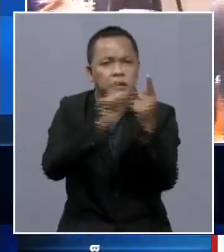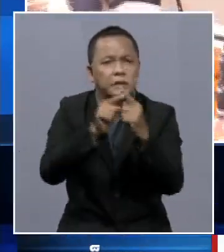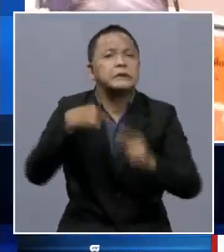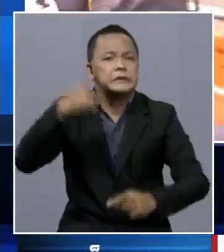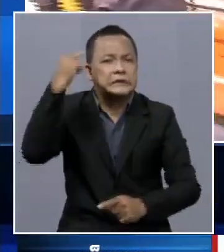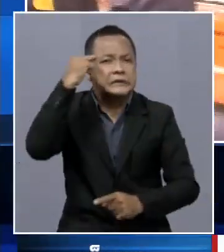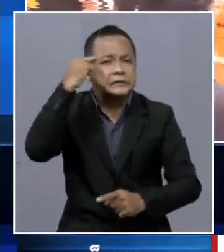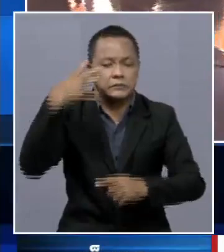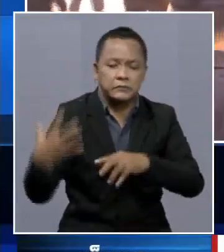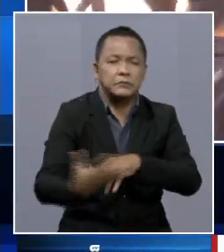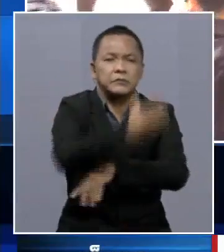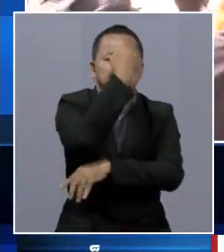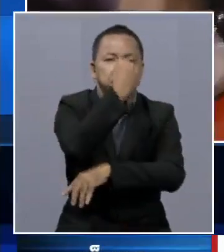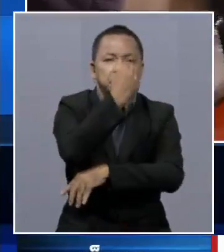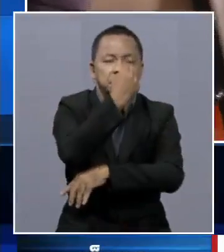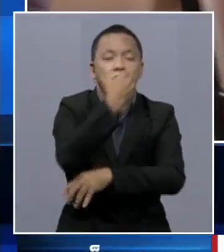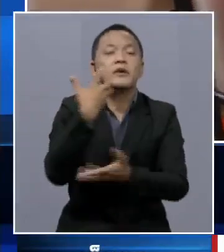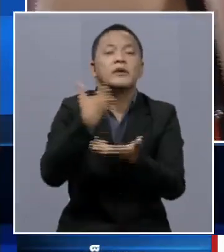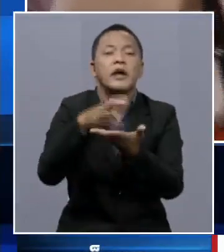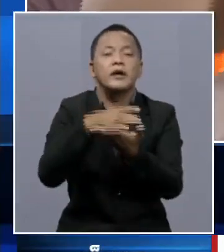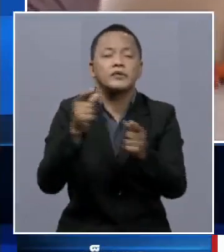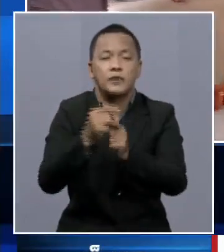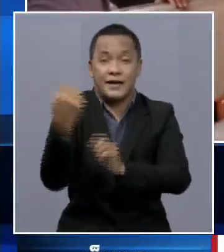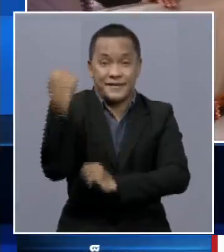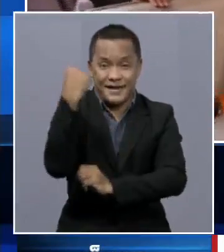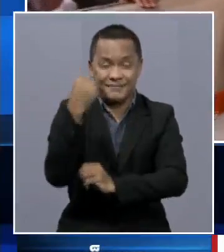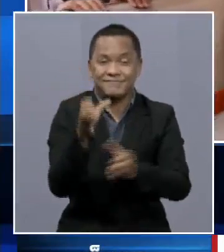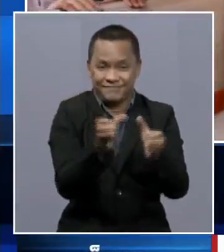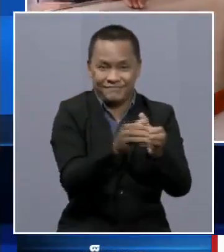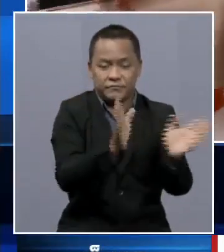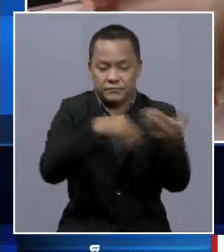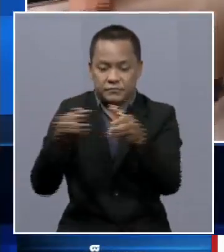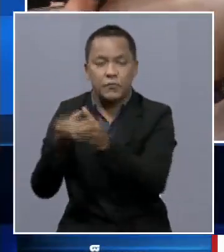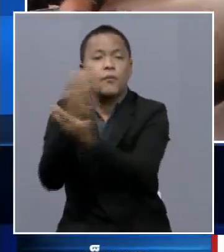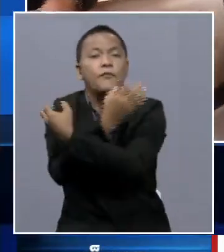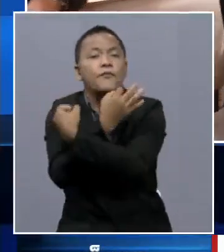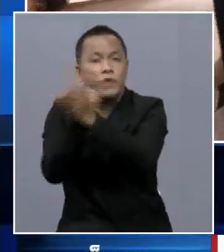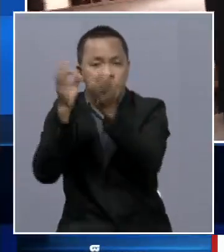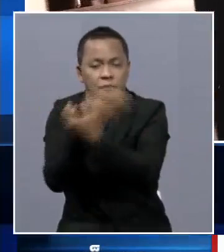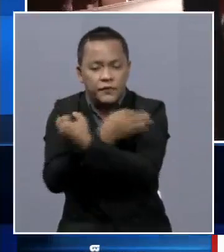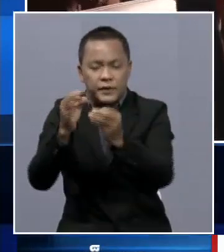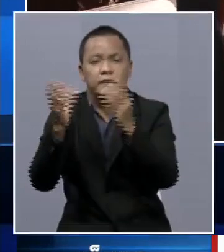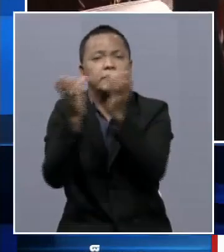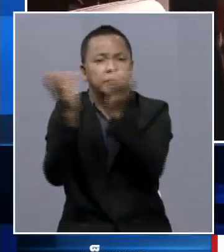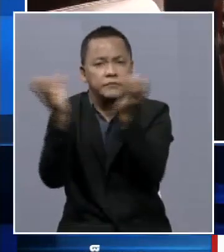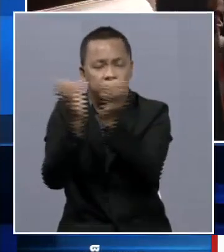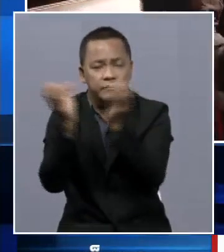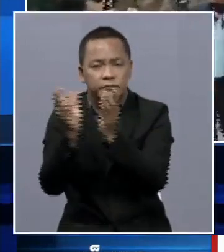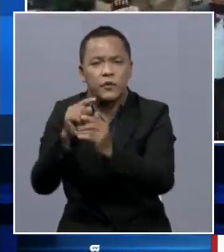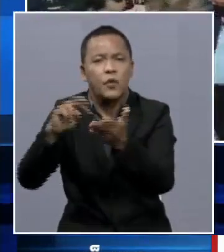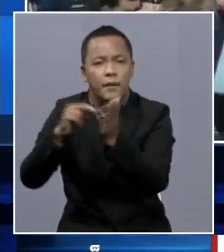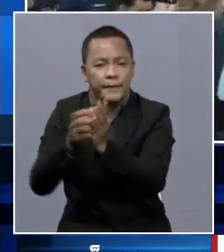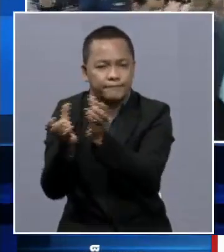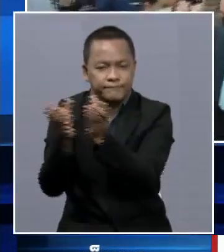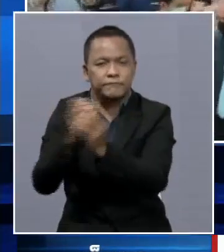การคิดปฏิวตรรทธมหารiersพเอกประวิยพูดถึฝายอนณอิยมต่อไปคฝายเสรียนิยม ประชาธิประตัยที่ท่านหมาย